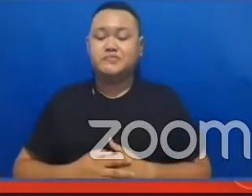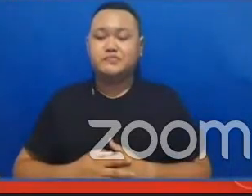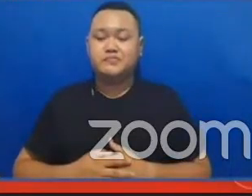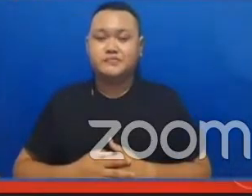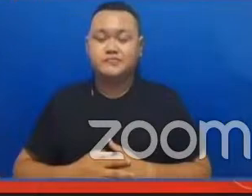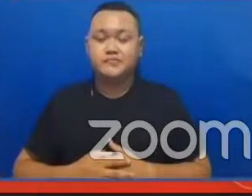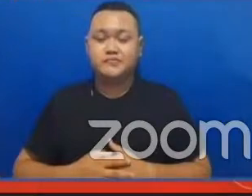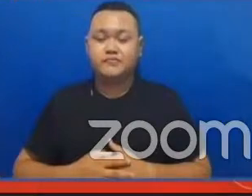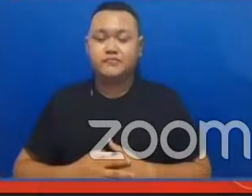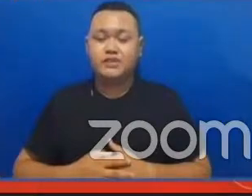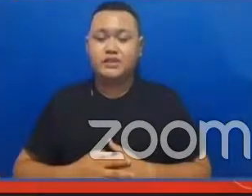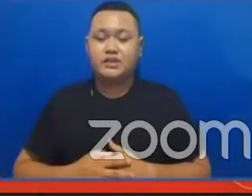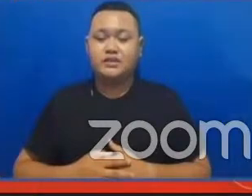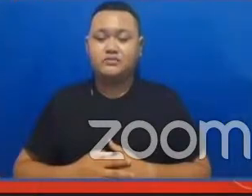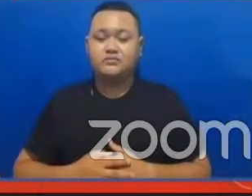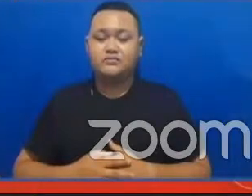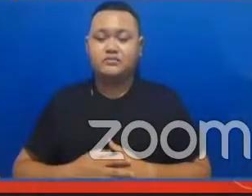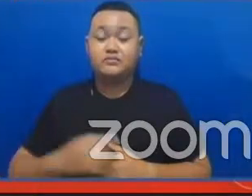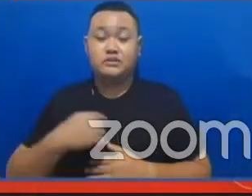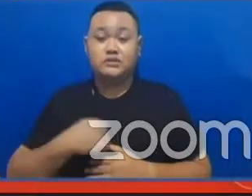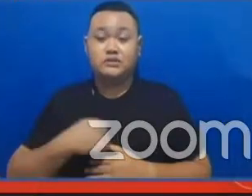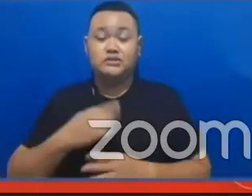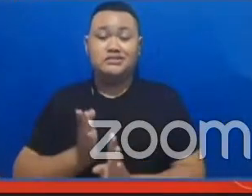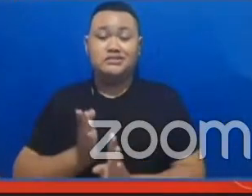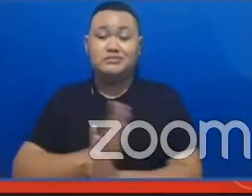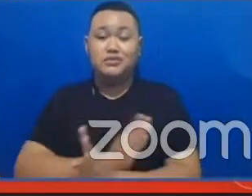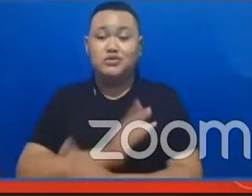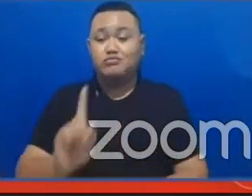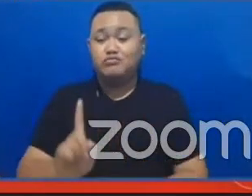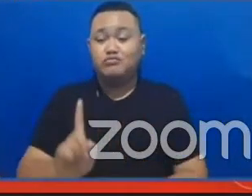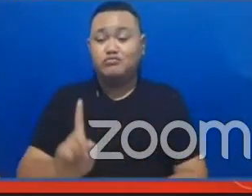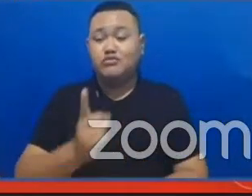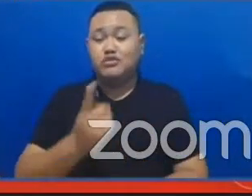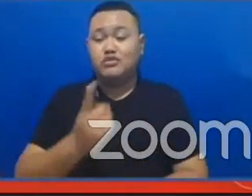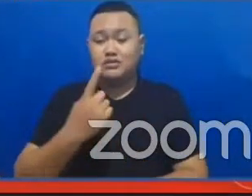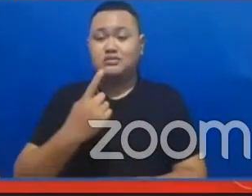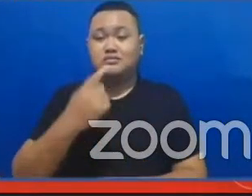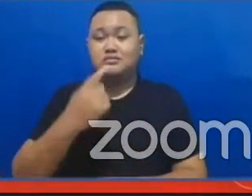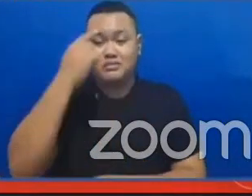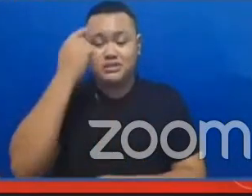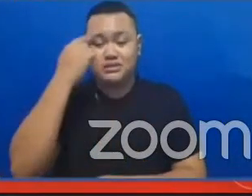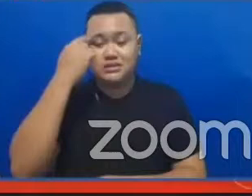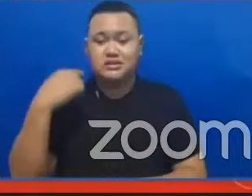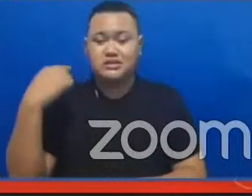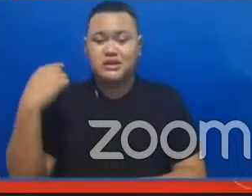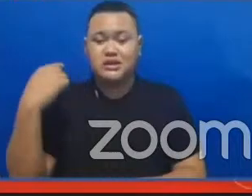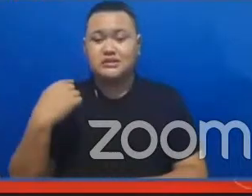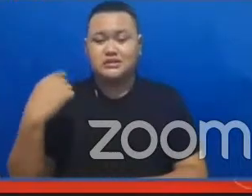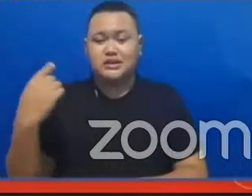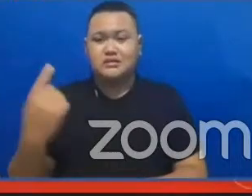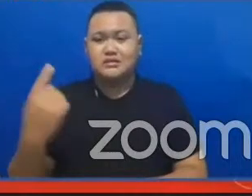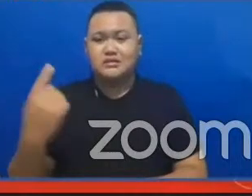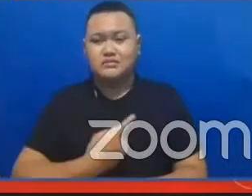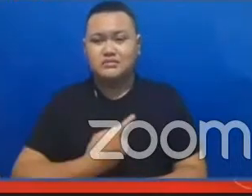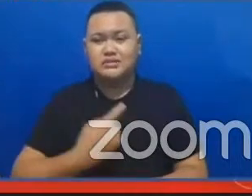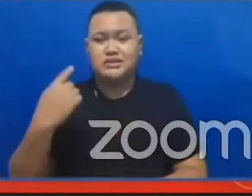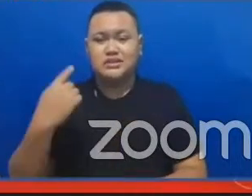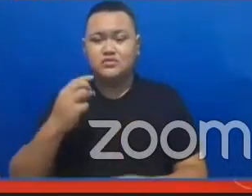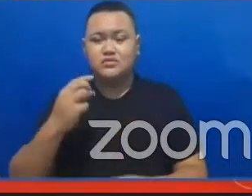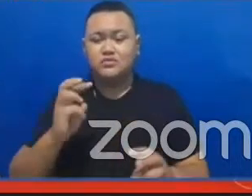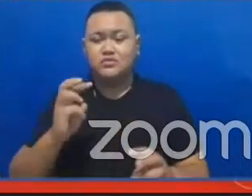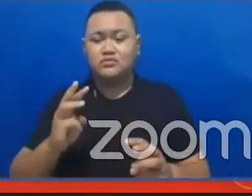memulai pembelajaran itu punya satu bulan untuk workshop bareng-bareng. Jadi